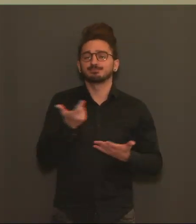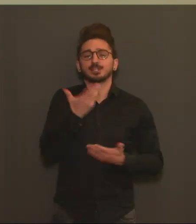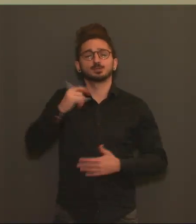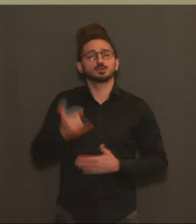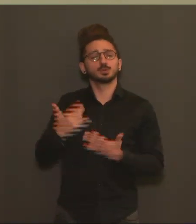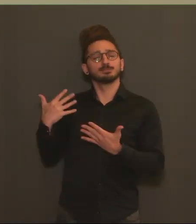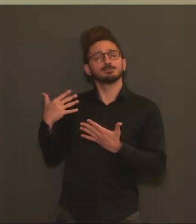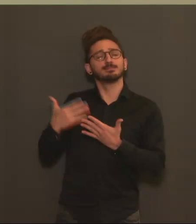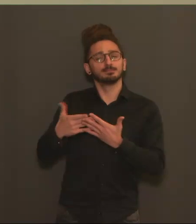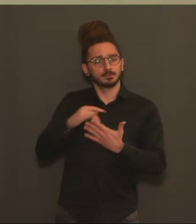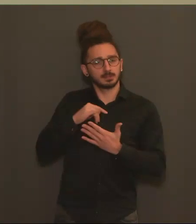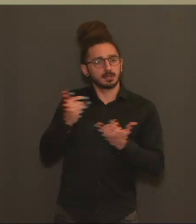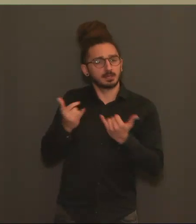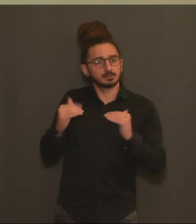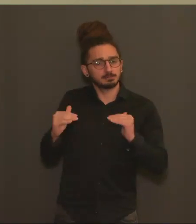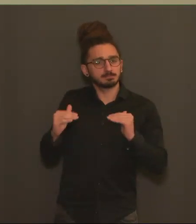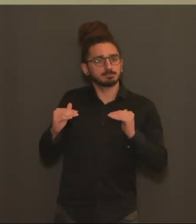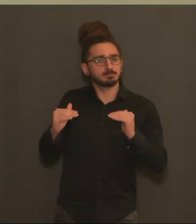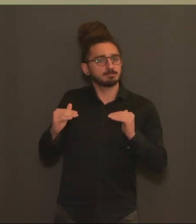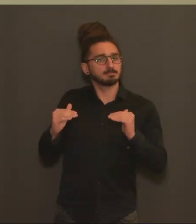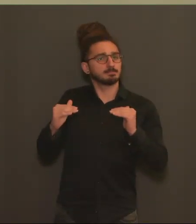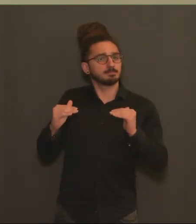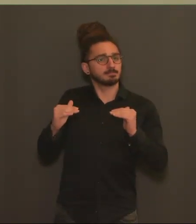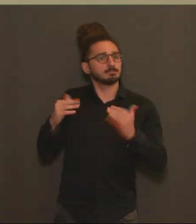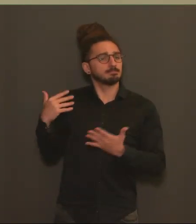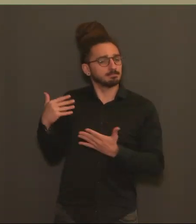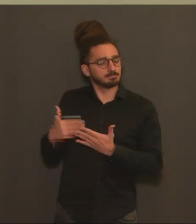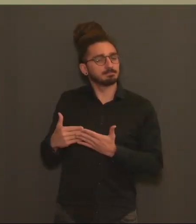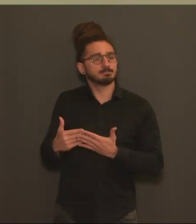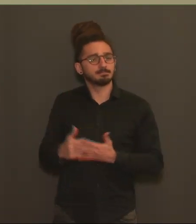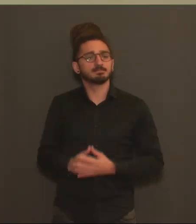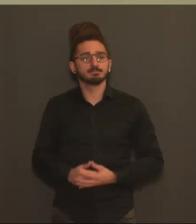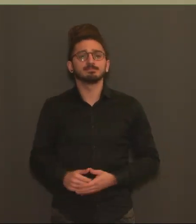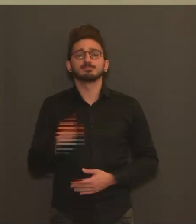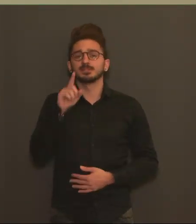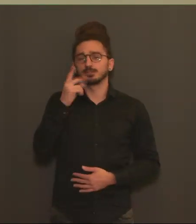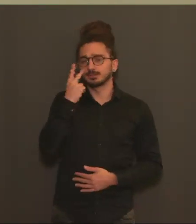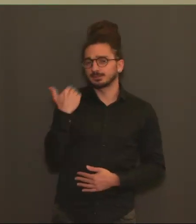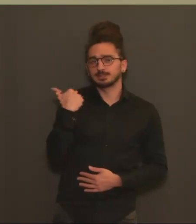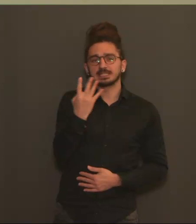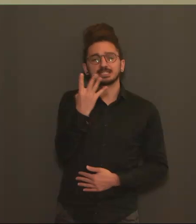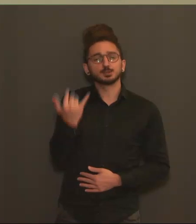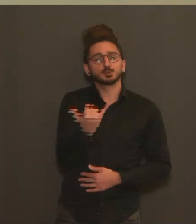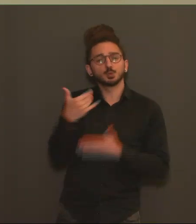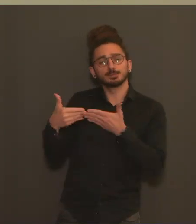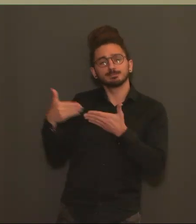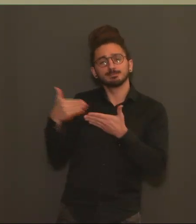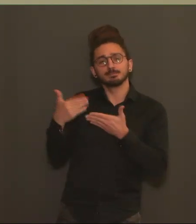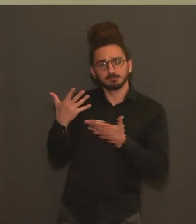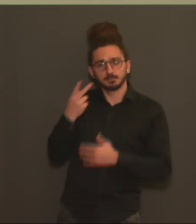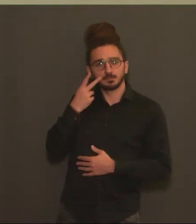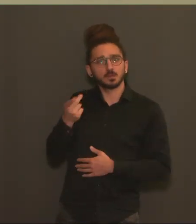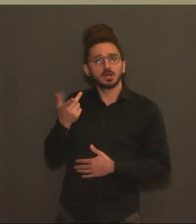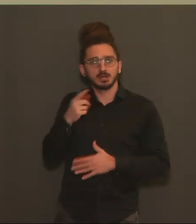la résolution de la deuxième vague. Cette augmentation, donc, semble être terminée pour l'instant. Et probablement